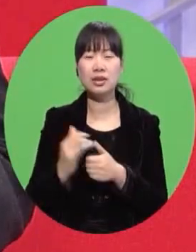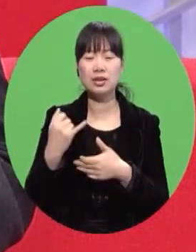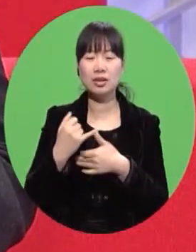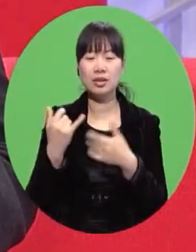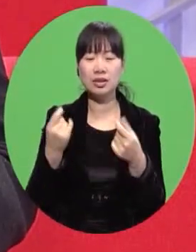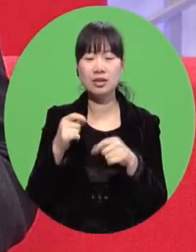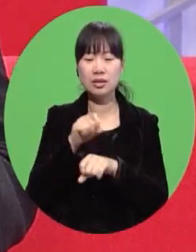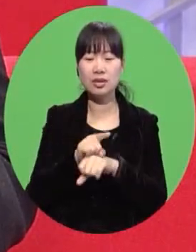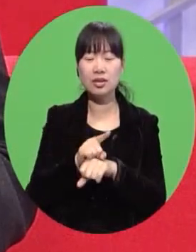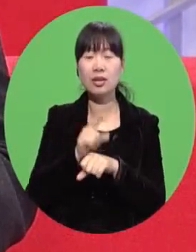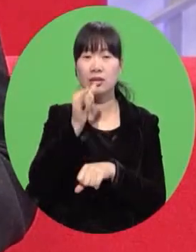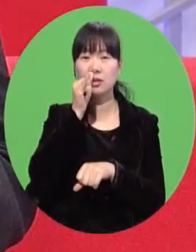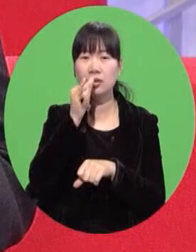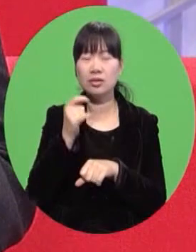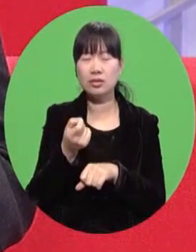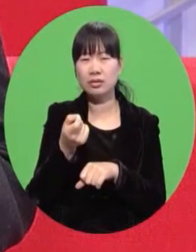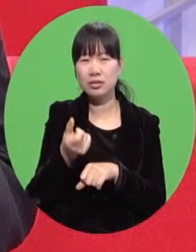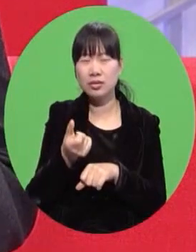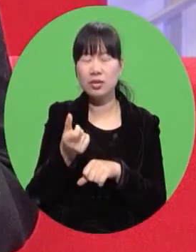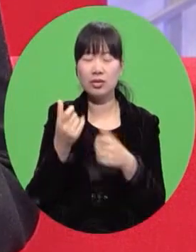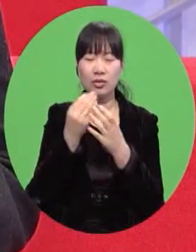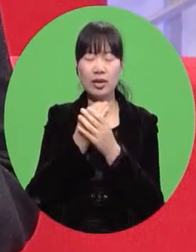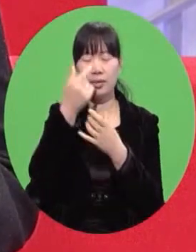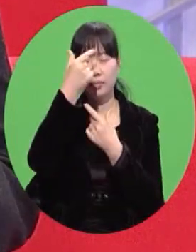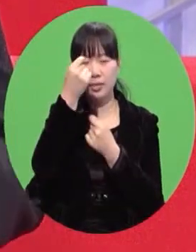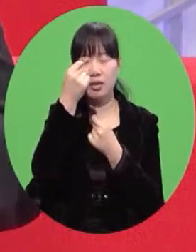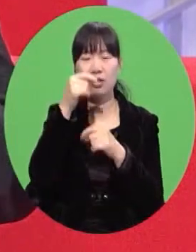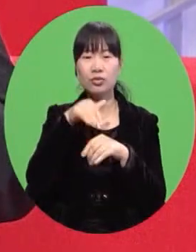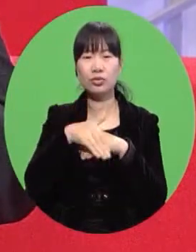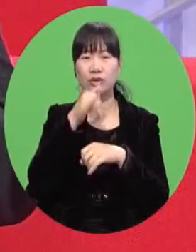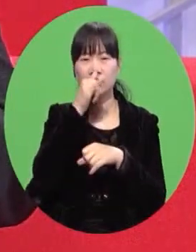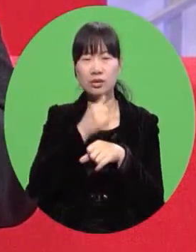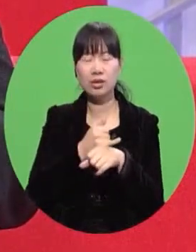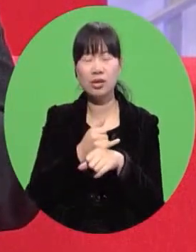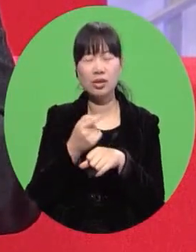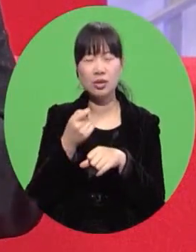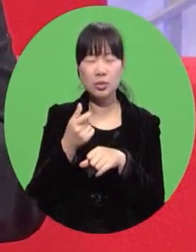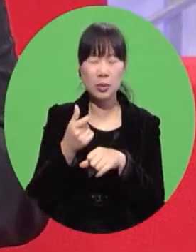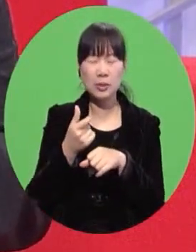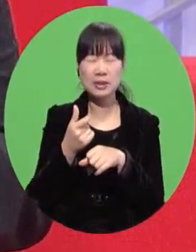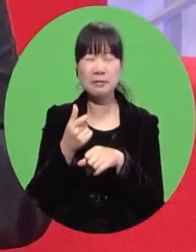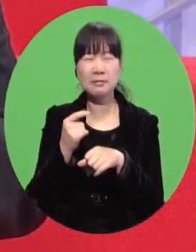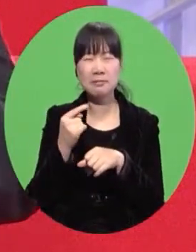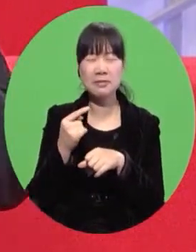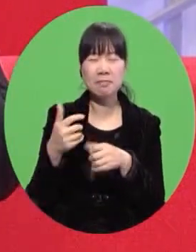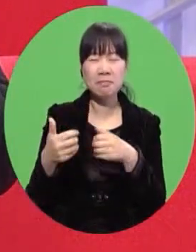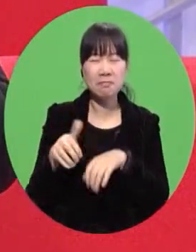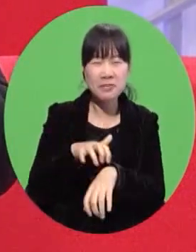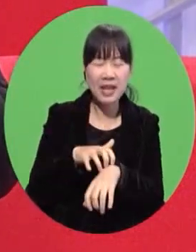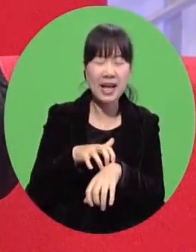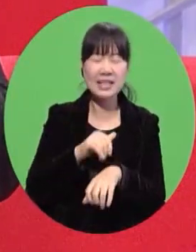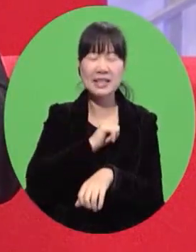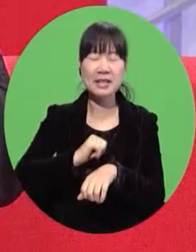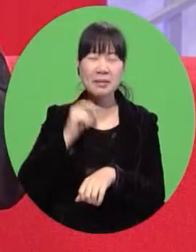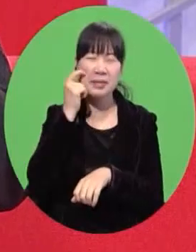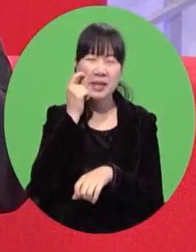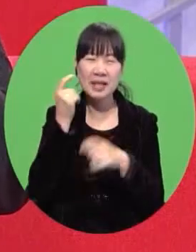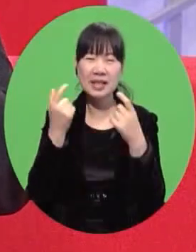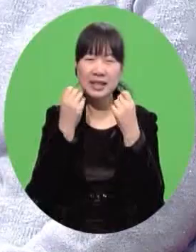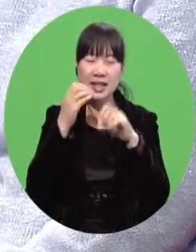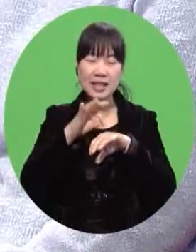같은 이런 성격을 가진 아이들은 약간 조금 완벽주의자라든가 뭐 이렇게 걸리는 걸 좀 못 견뎌 하는 거예요. 그래서 네. 새 살이